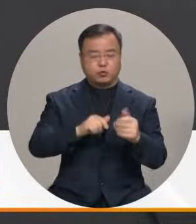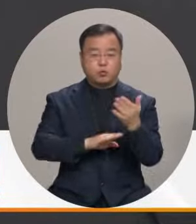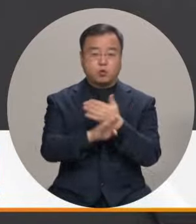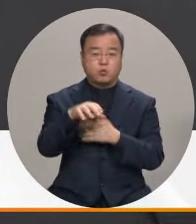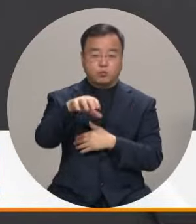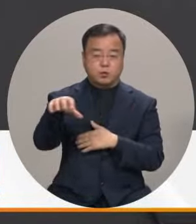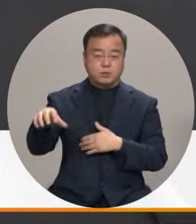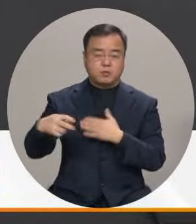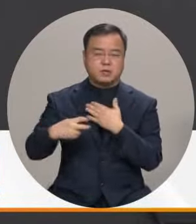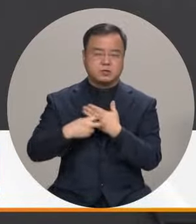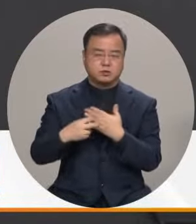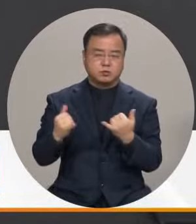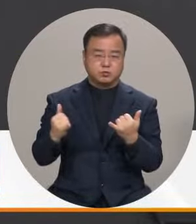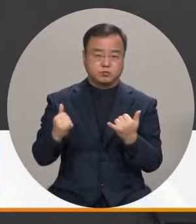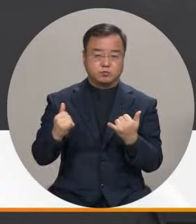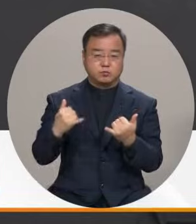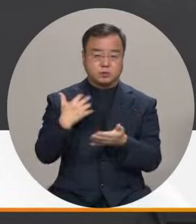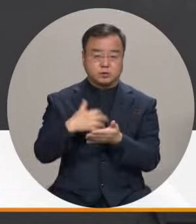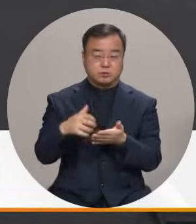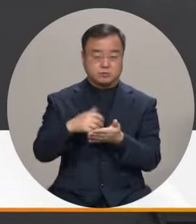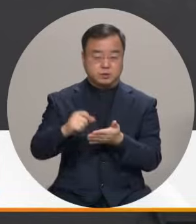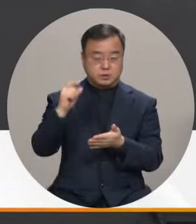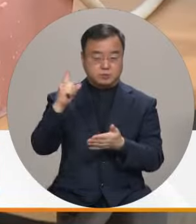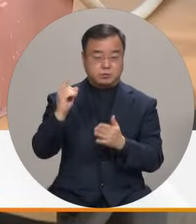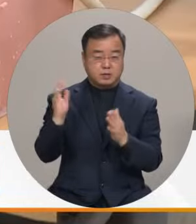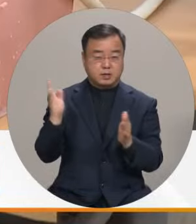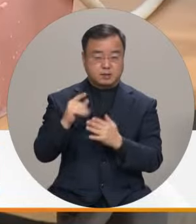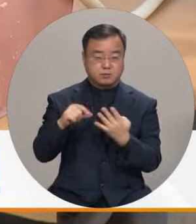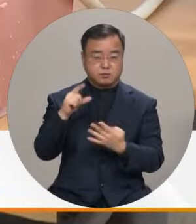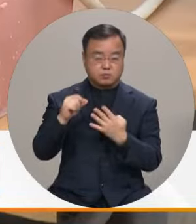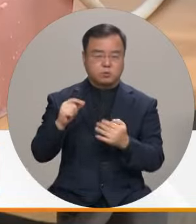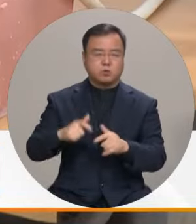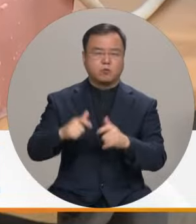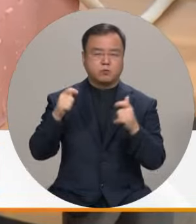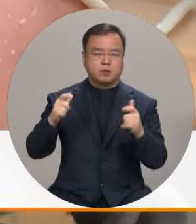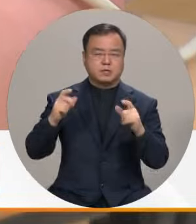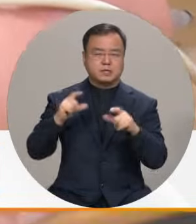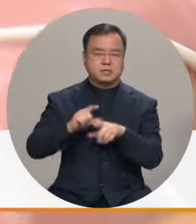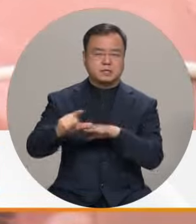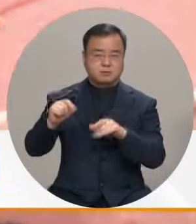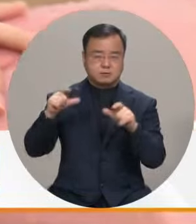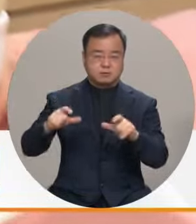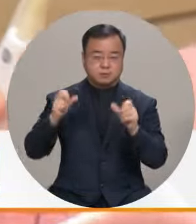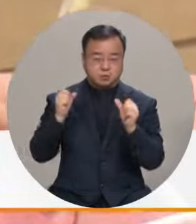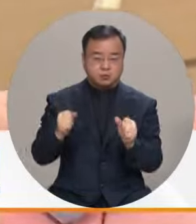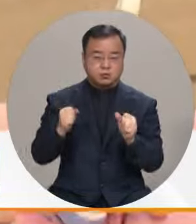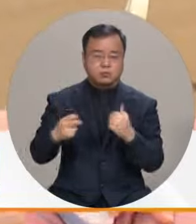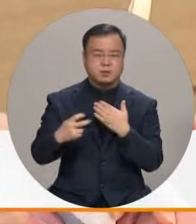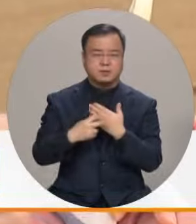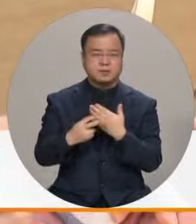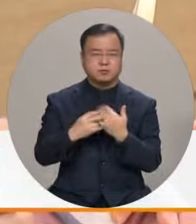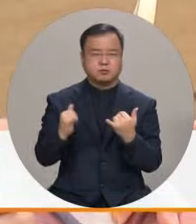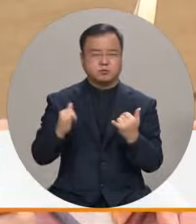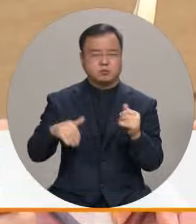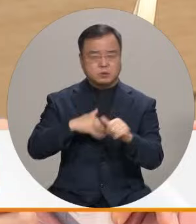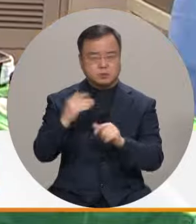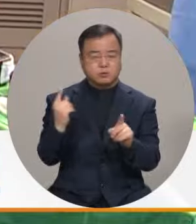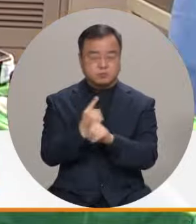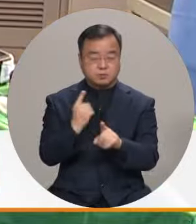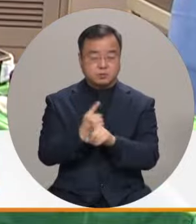확대하고 지역에 정주하는 지역 필수 의사제도 대학과 지자체 학생이 혜택을 나누겠다는